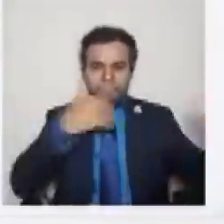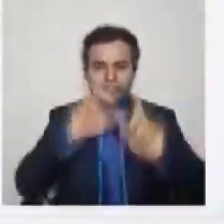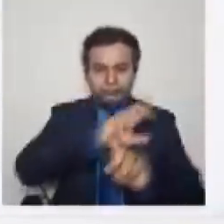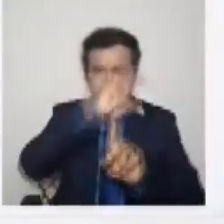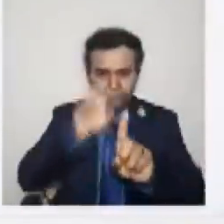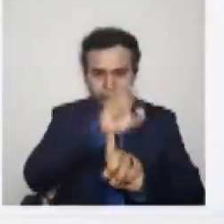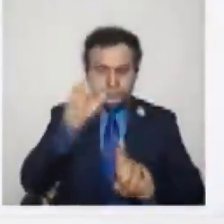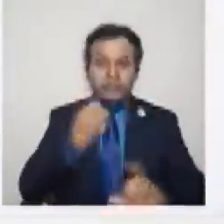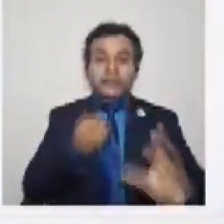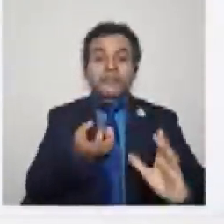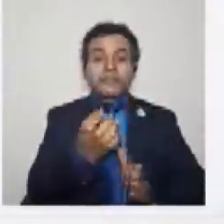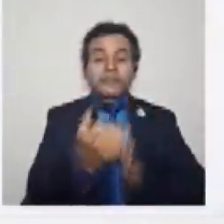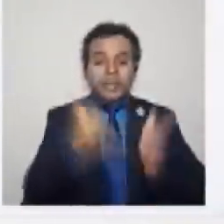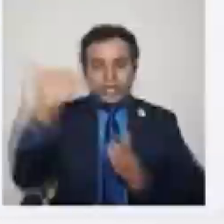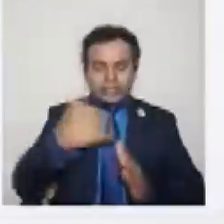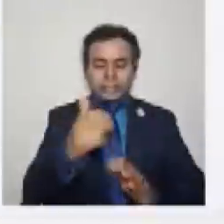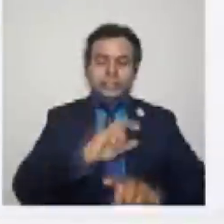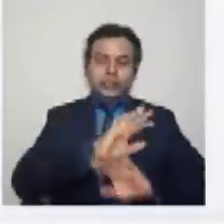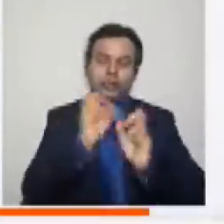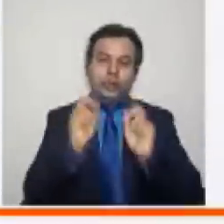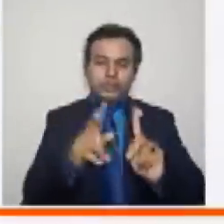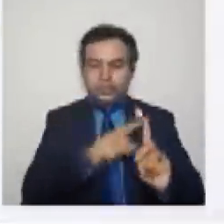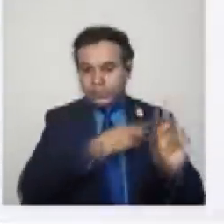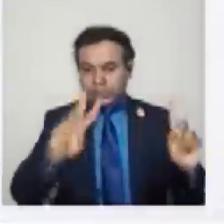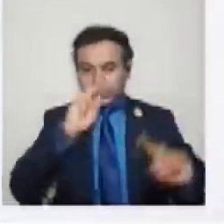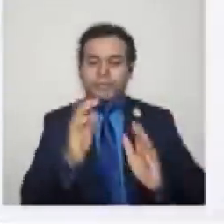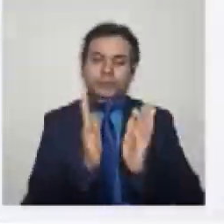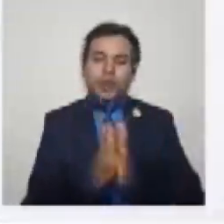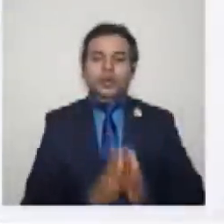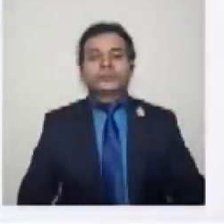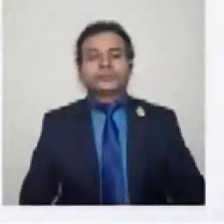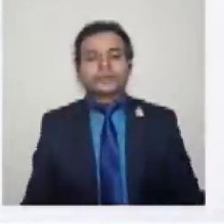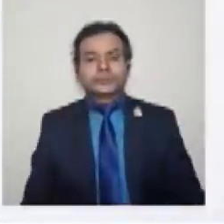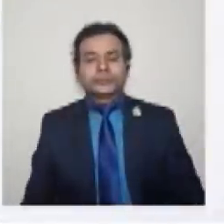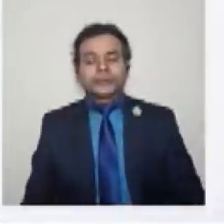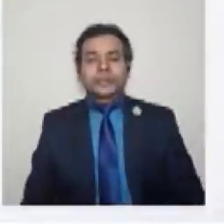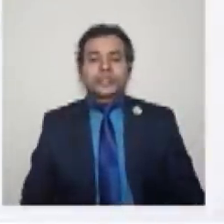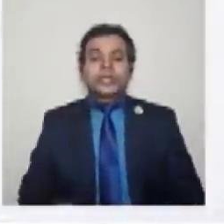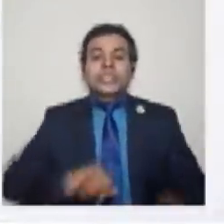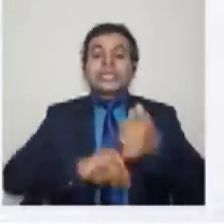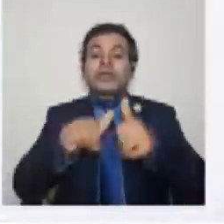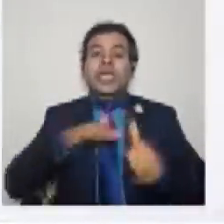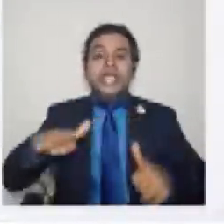723,714 জন, 3টি আন্তর্জাতিক বিমানবন্দর, সকল স্থলবন্দর, 2টি সমুদ্র বন্দর এবং ক্যান্টনমেন্ট রেল স্টেশনে।